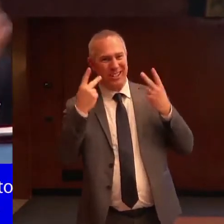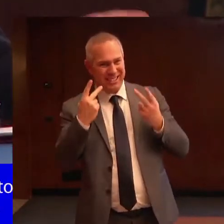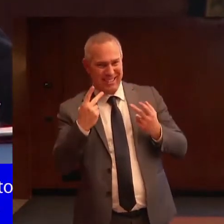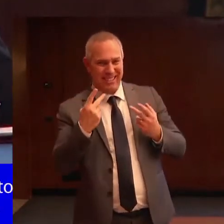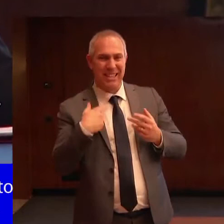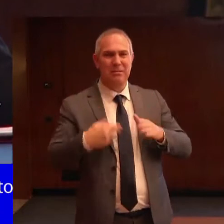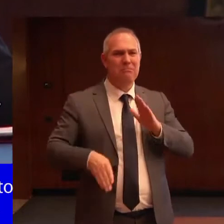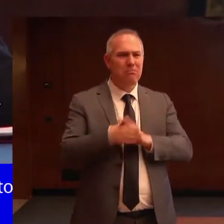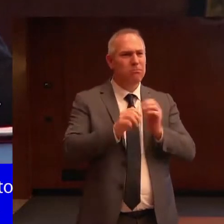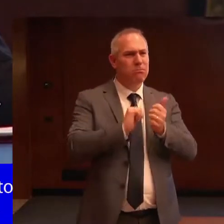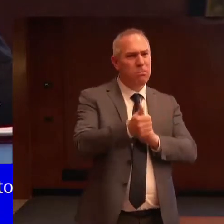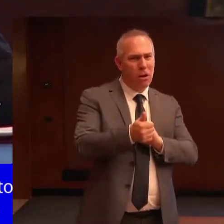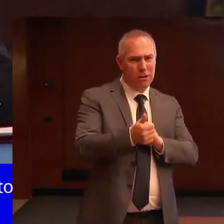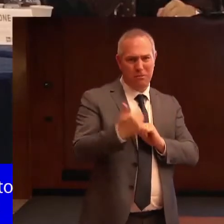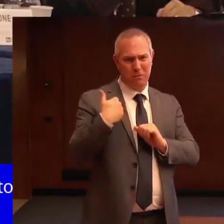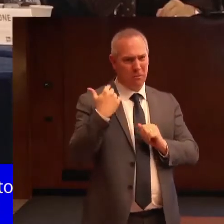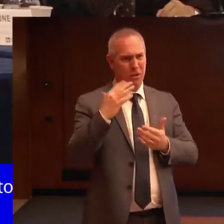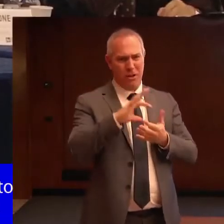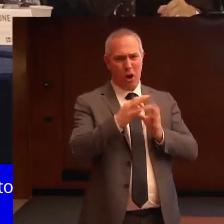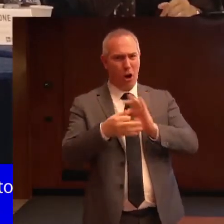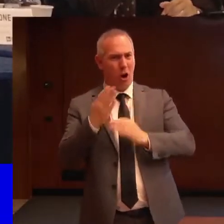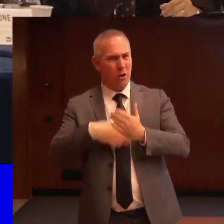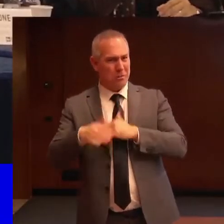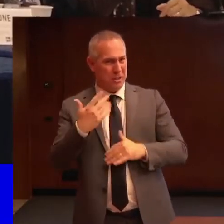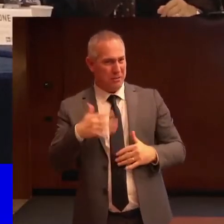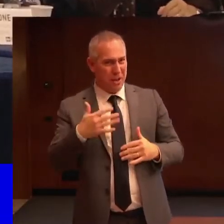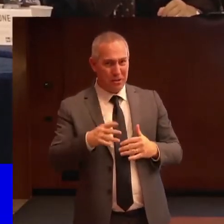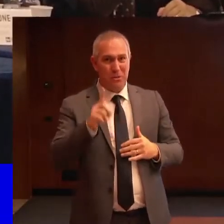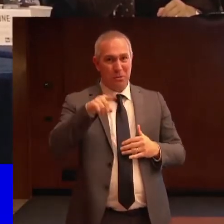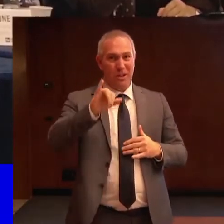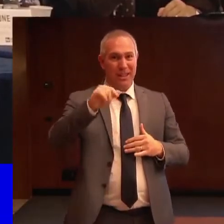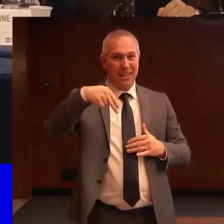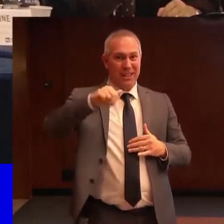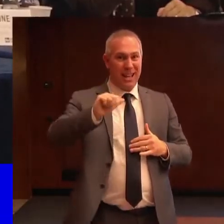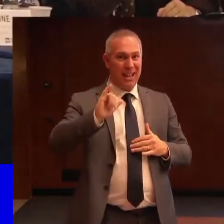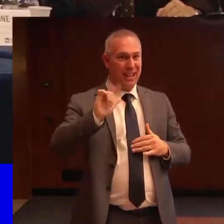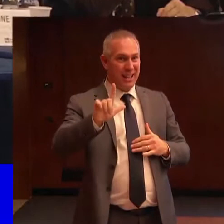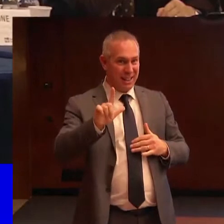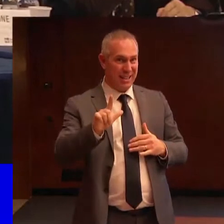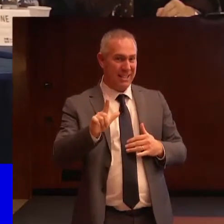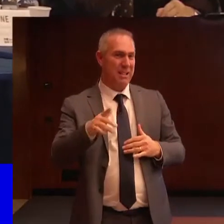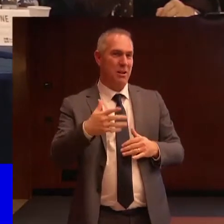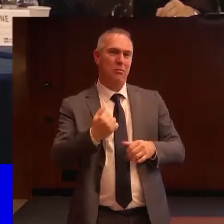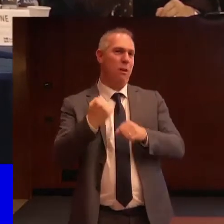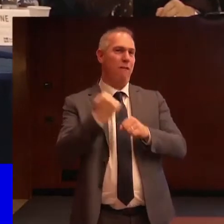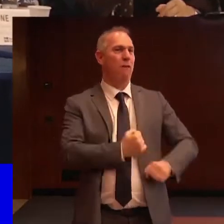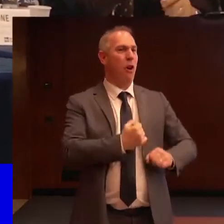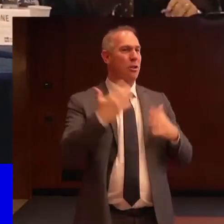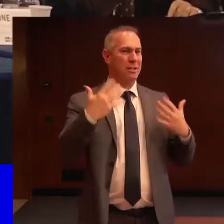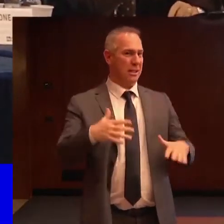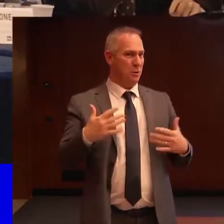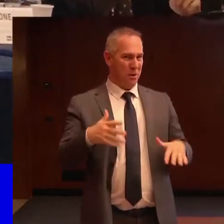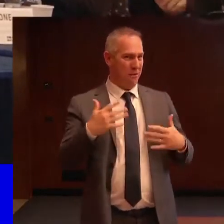sport, visto che abbiamo citato le Paralimpiadi, in cui anche Lino è stata a suo modo uno dei padri fondatori